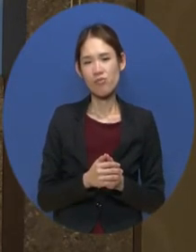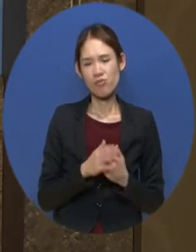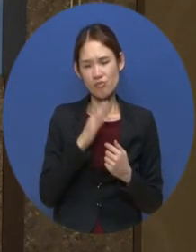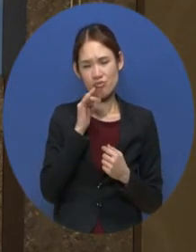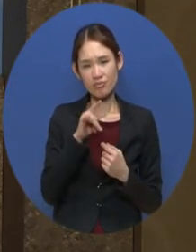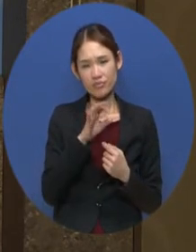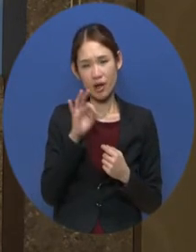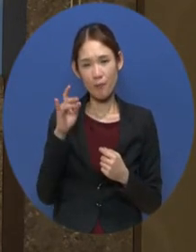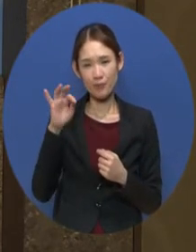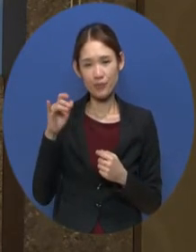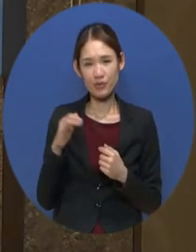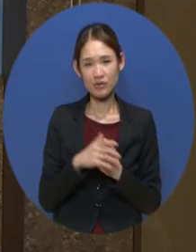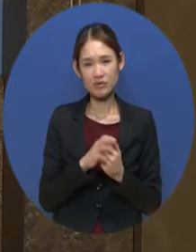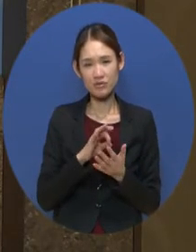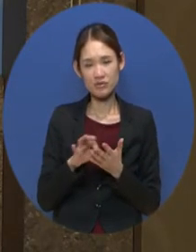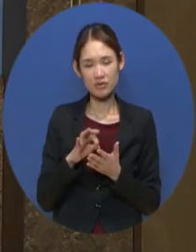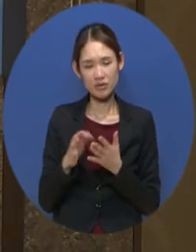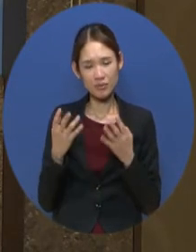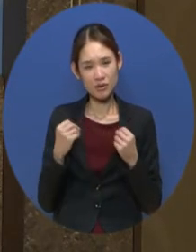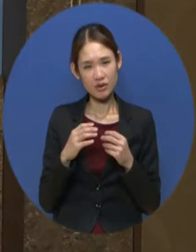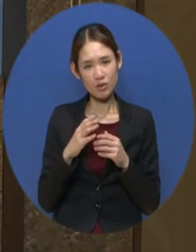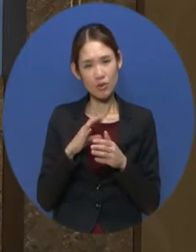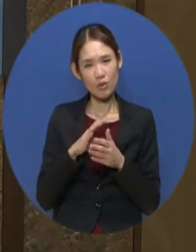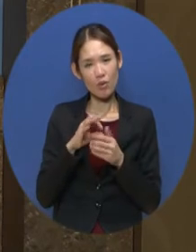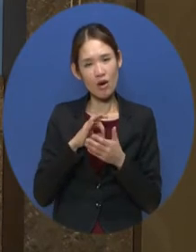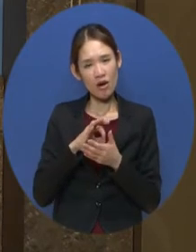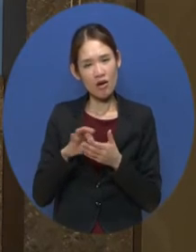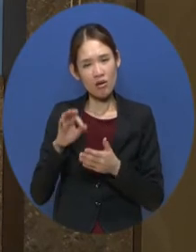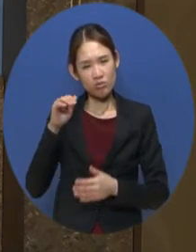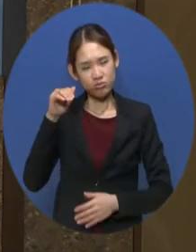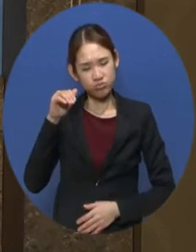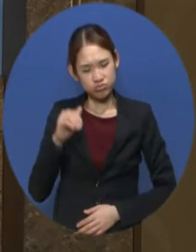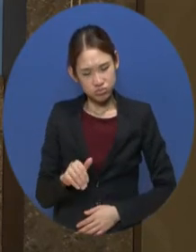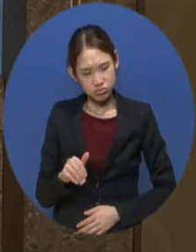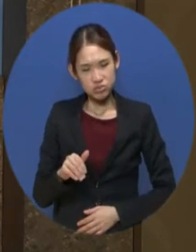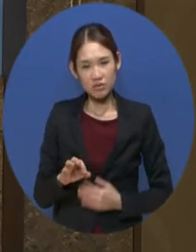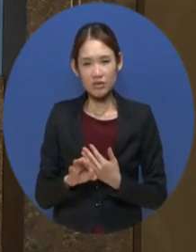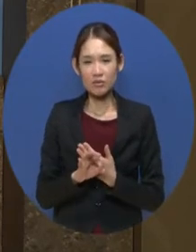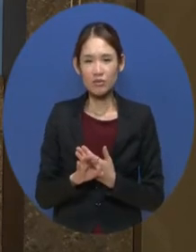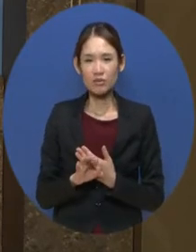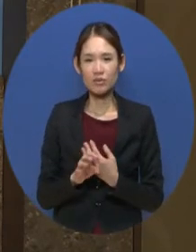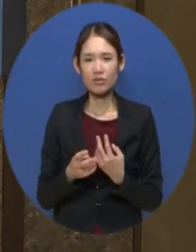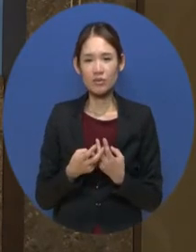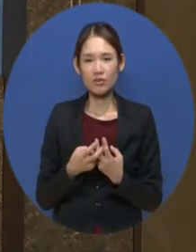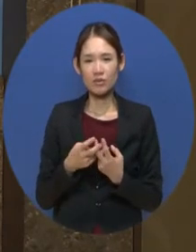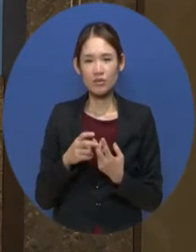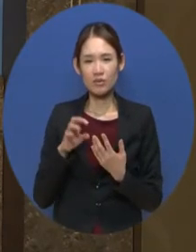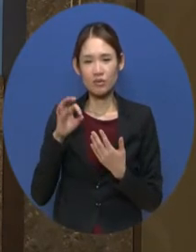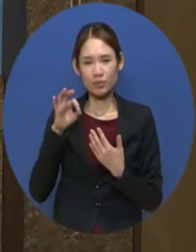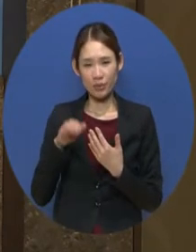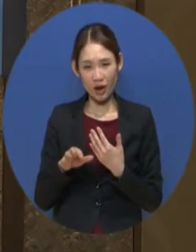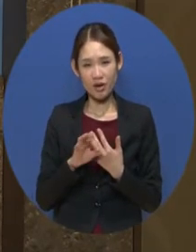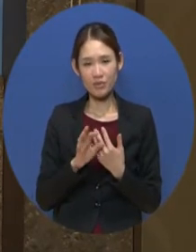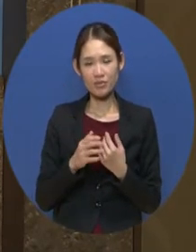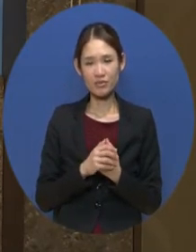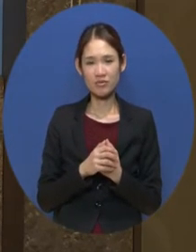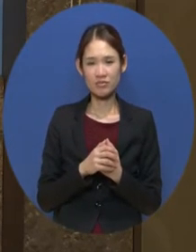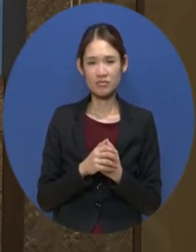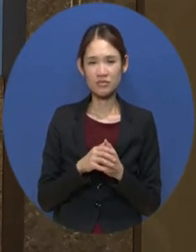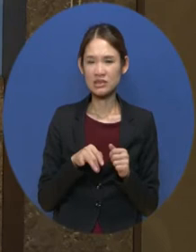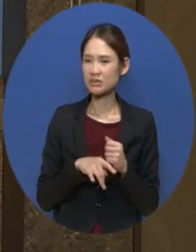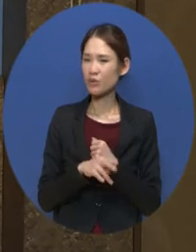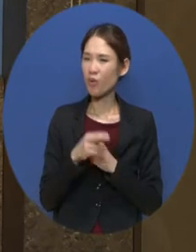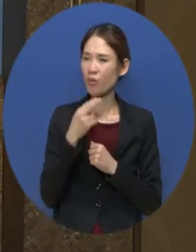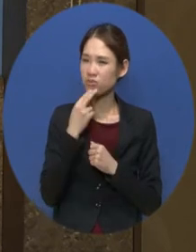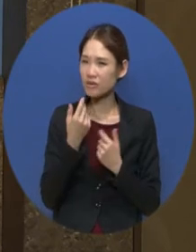이 어플리케이션이 많이 쓰여야 되는데 활용도가 떨어지고 활용률이 또 낮으면은 네. 더 의미가 없지